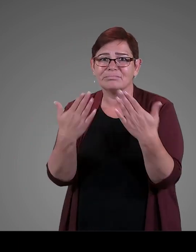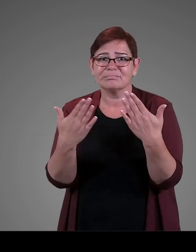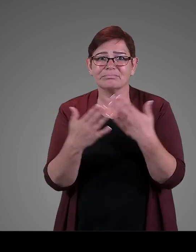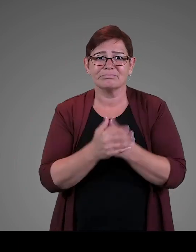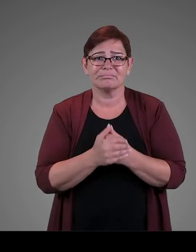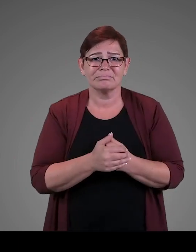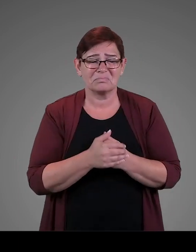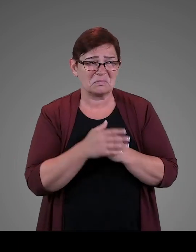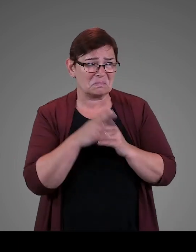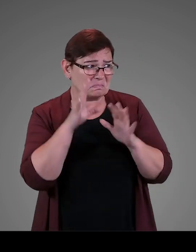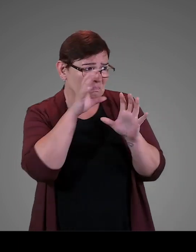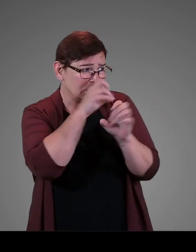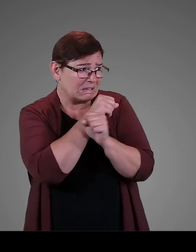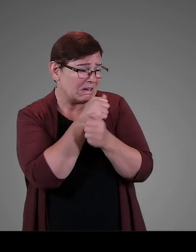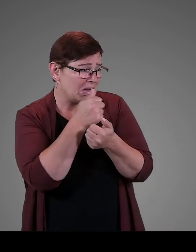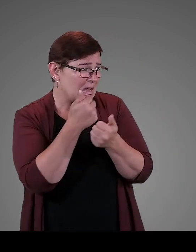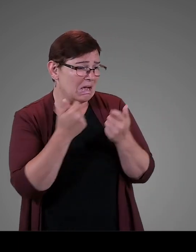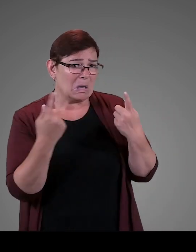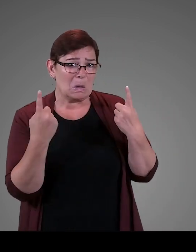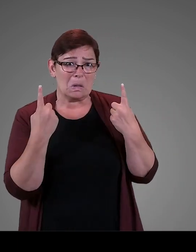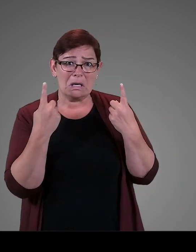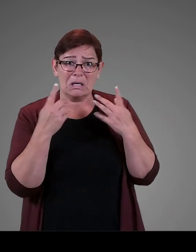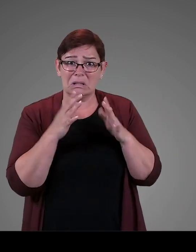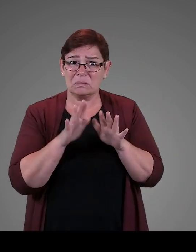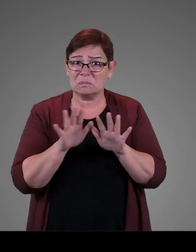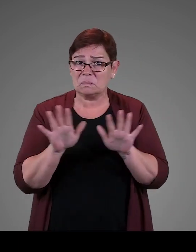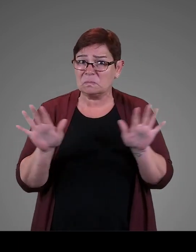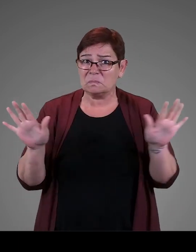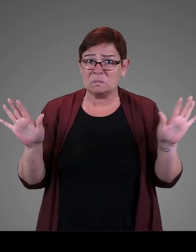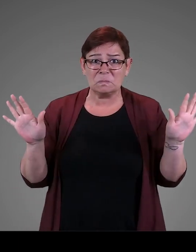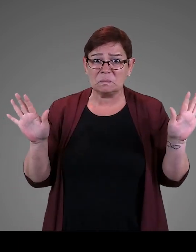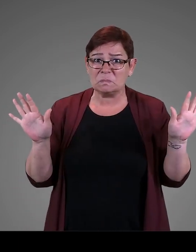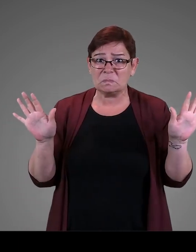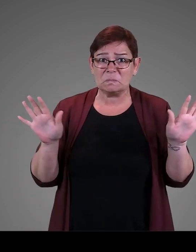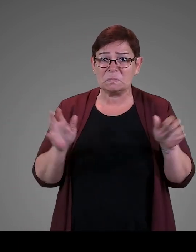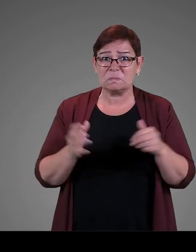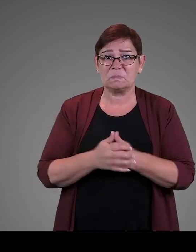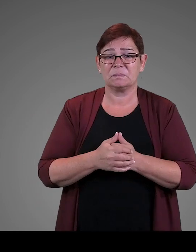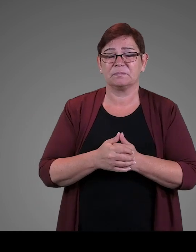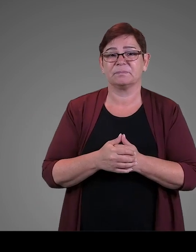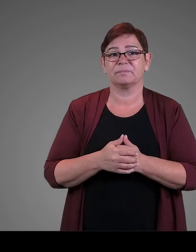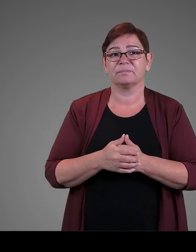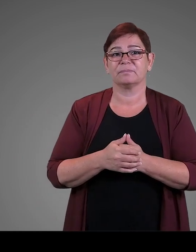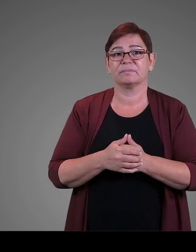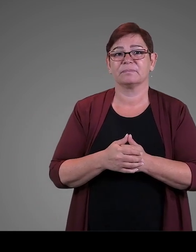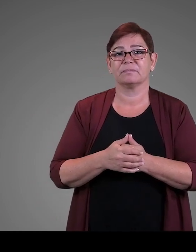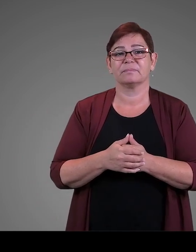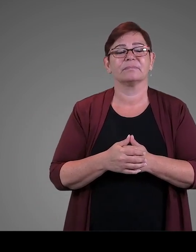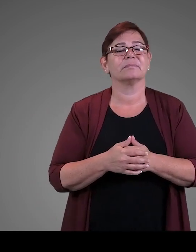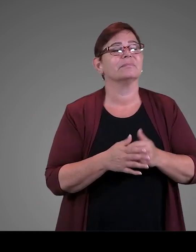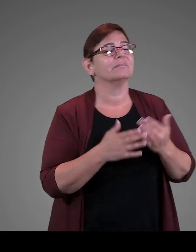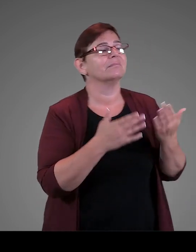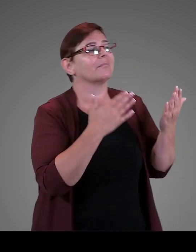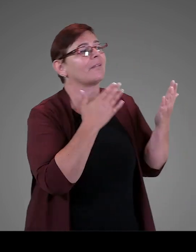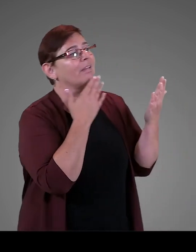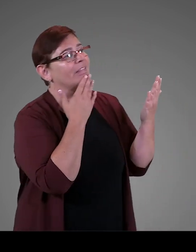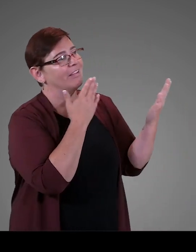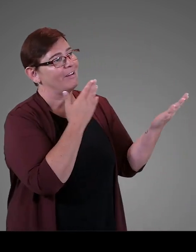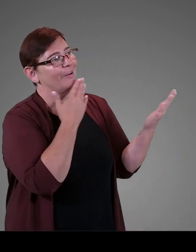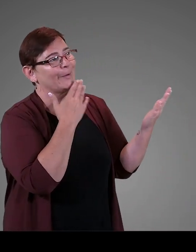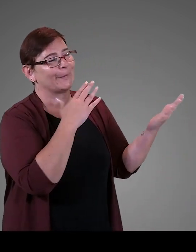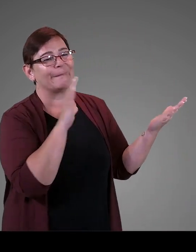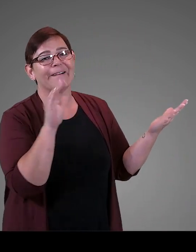Alors, voilà, pour les Est-ce que j'ai oublié quelqu'un? Merci,